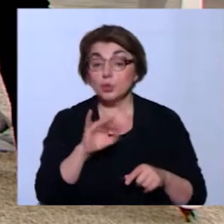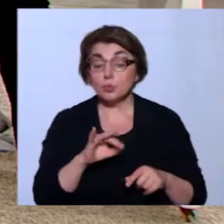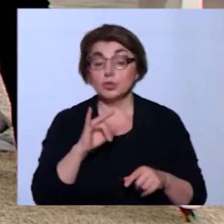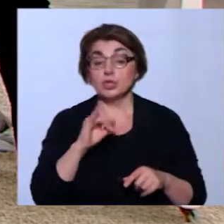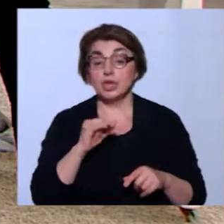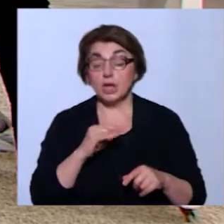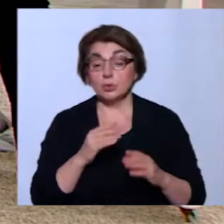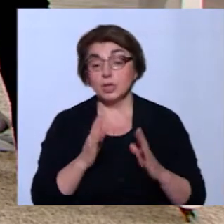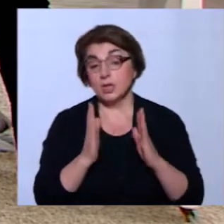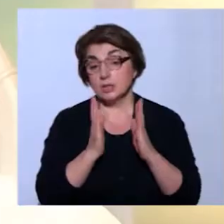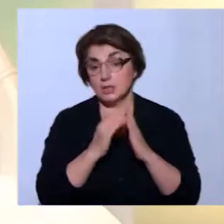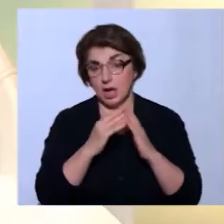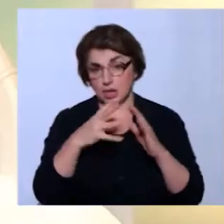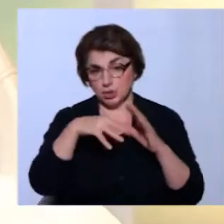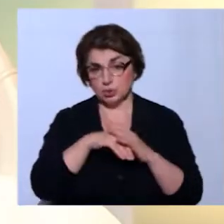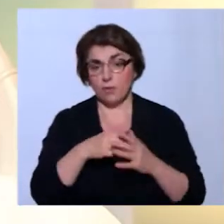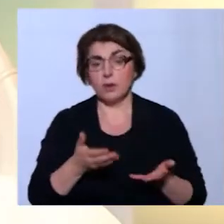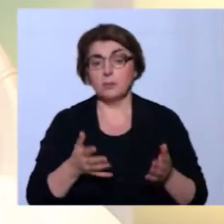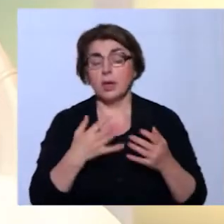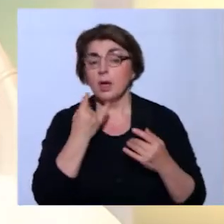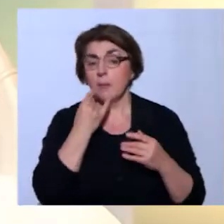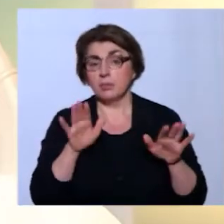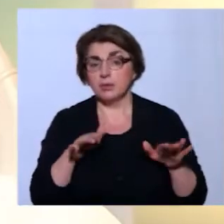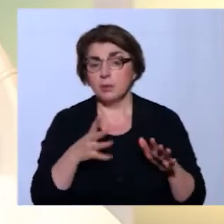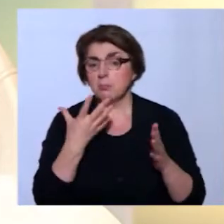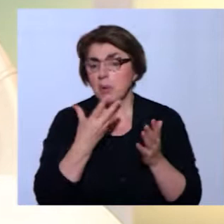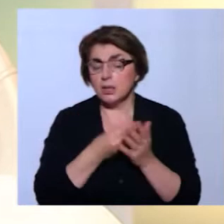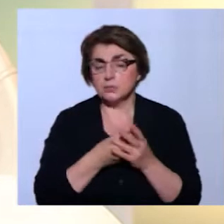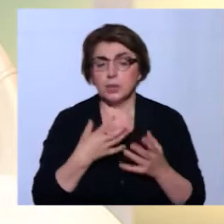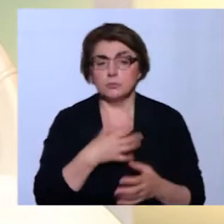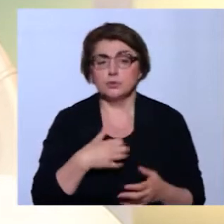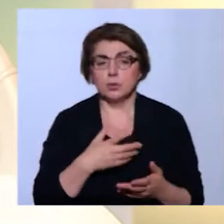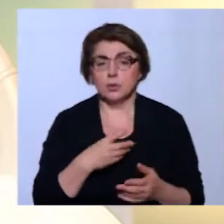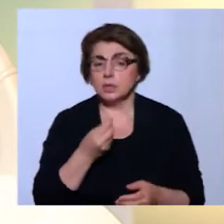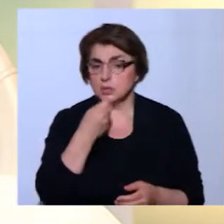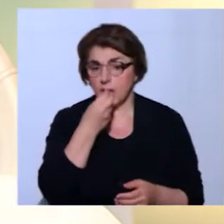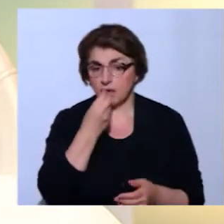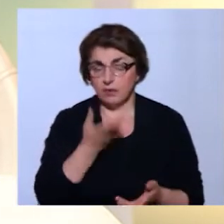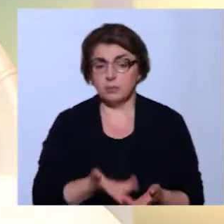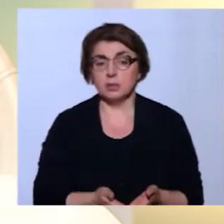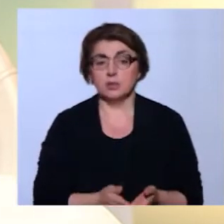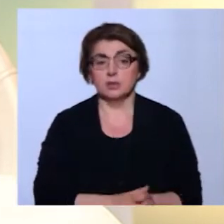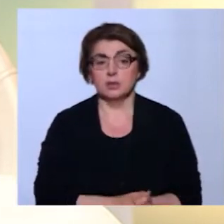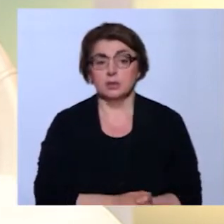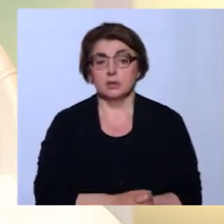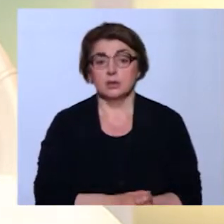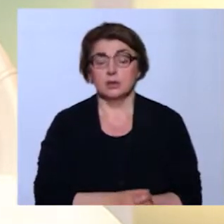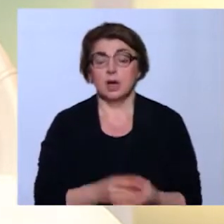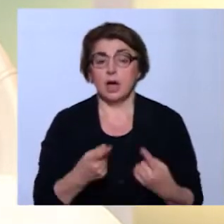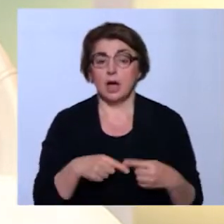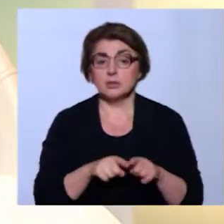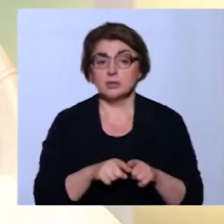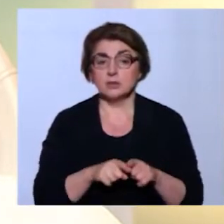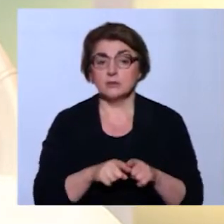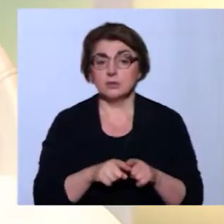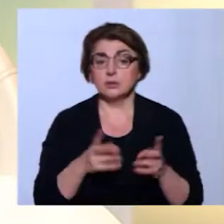ან შინაური ფრინველები ყავთ, მათთვისაც ძალიან მნიშვნელოვანია საკვები და ასევე